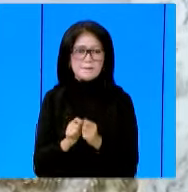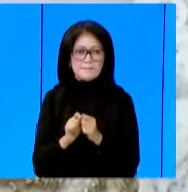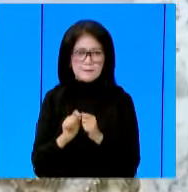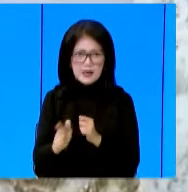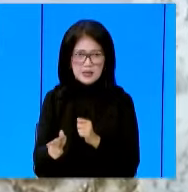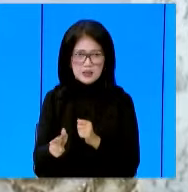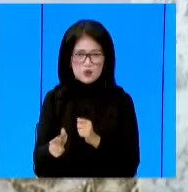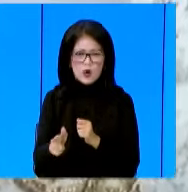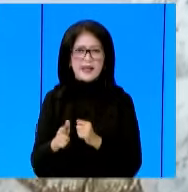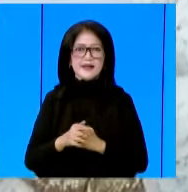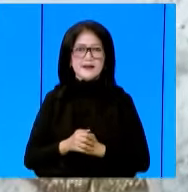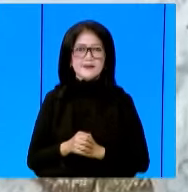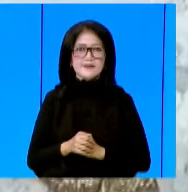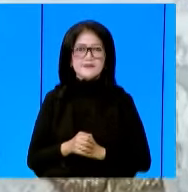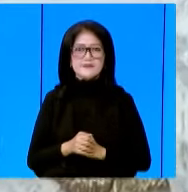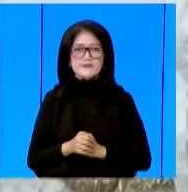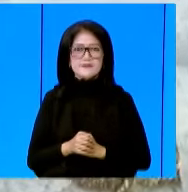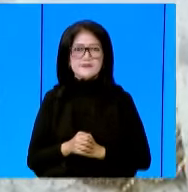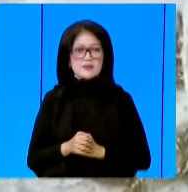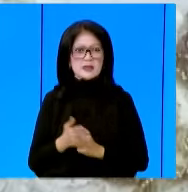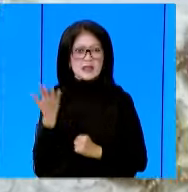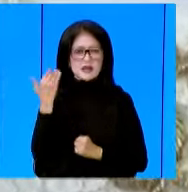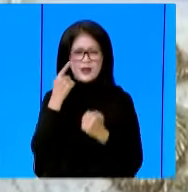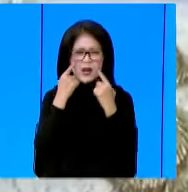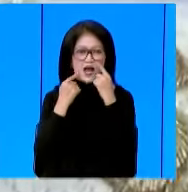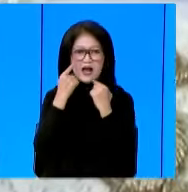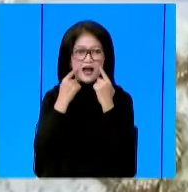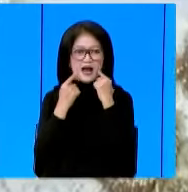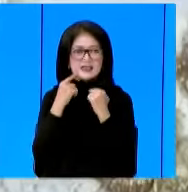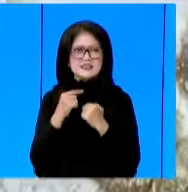Nino, kok sampai menangis ini kenapa ini, Mas? Terharu, Pak.